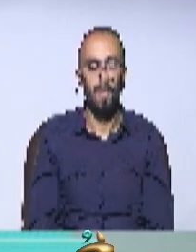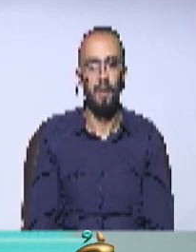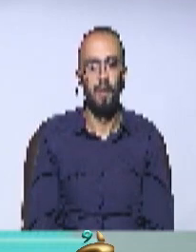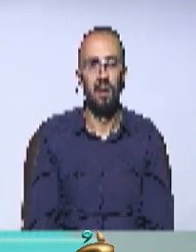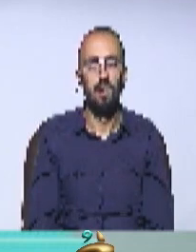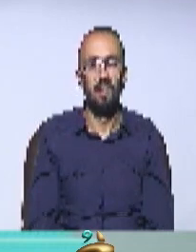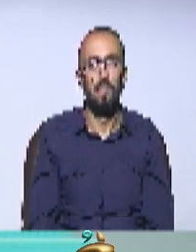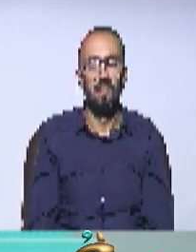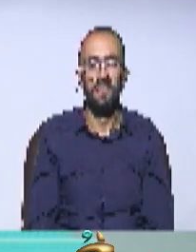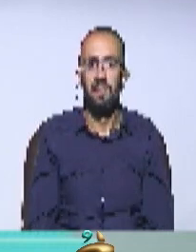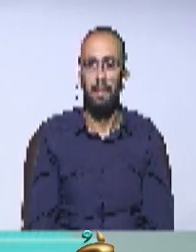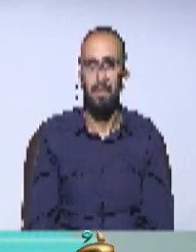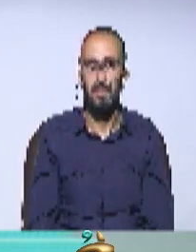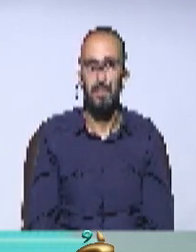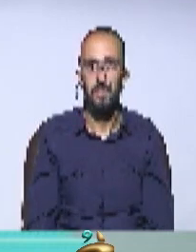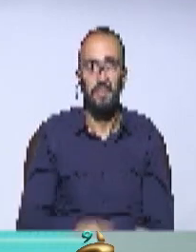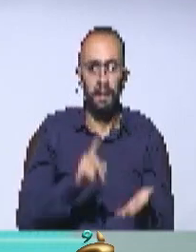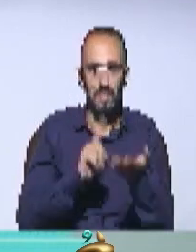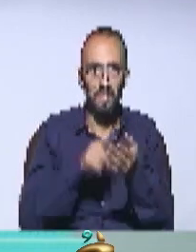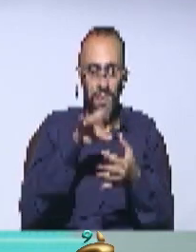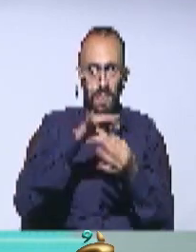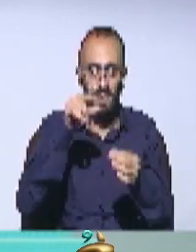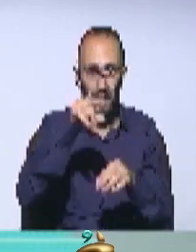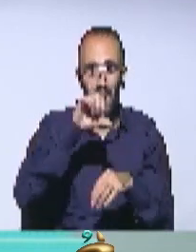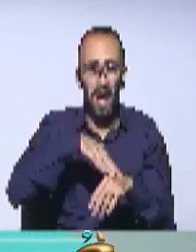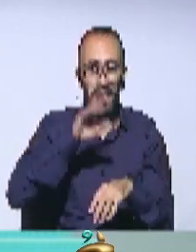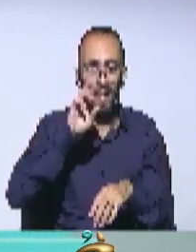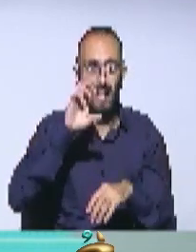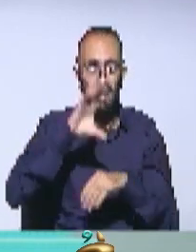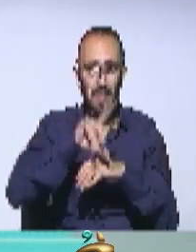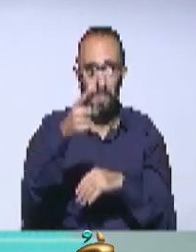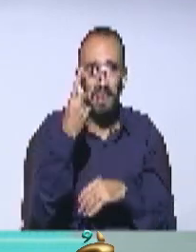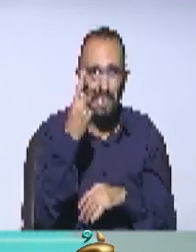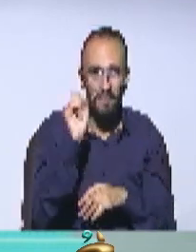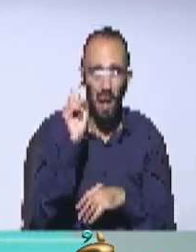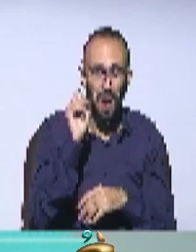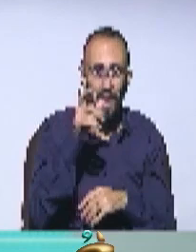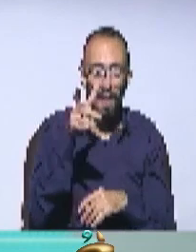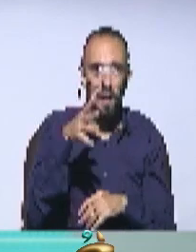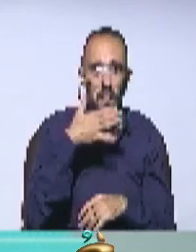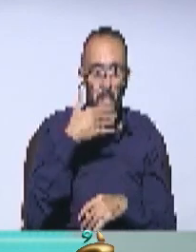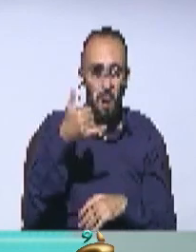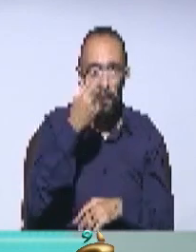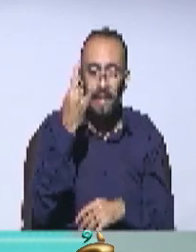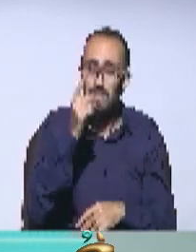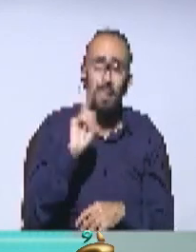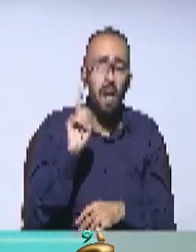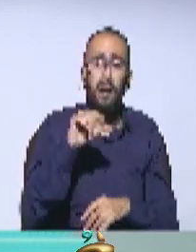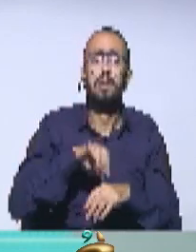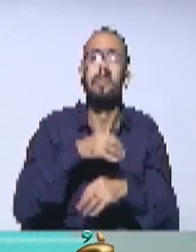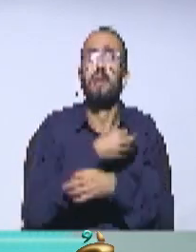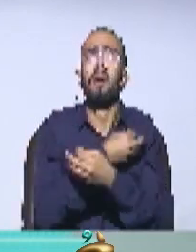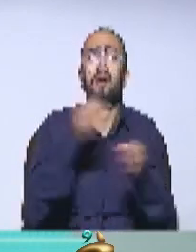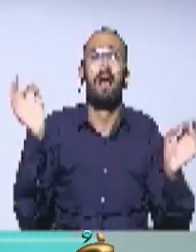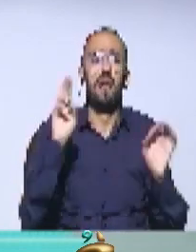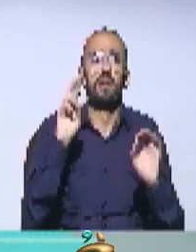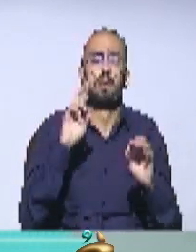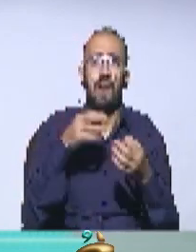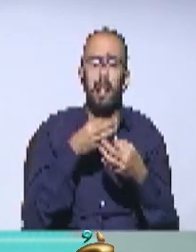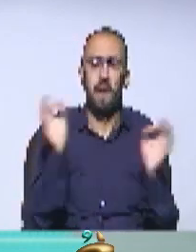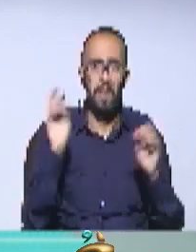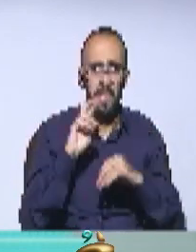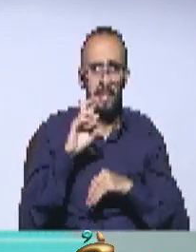هذا الاحتفال لم يكن قاصرا على الكاتدرائية، كل الكنائس في مصر كان الناس يهنون بعضهم البعض، وهكذا هي مصر، هكذا هي